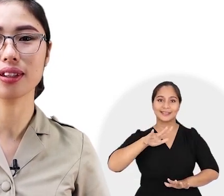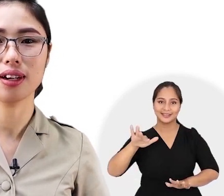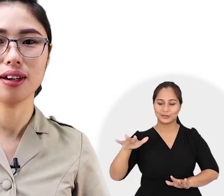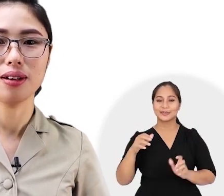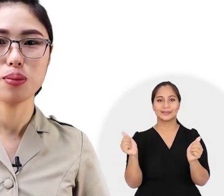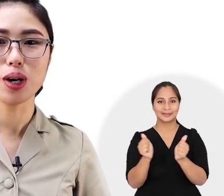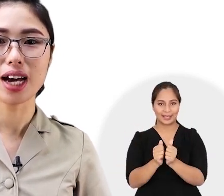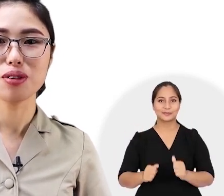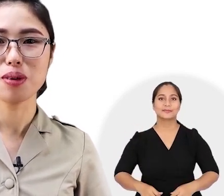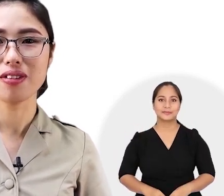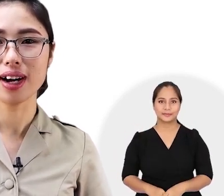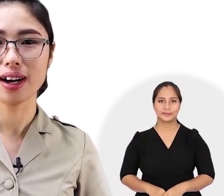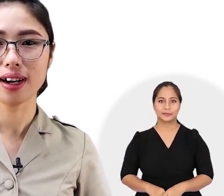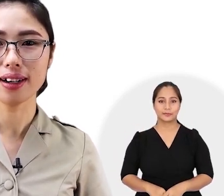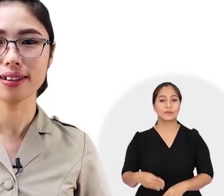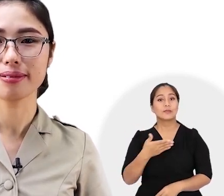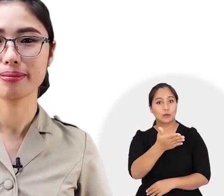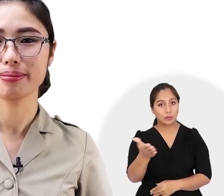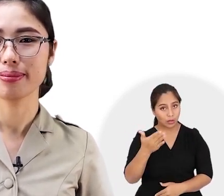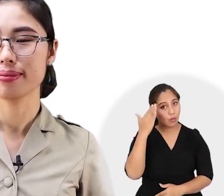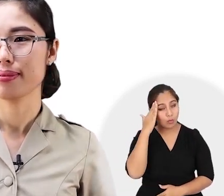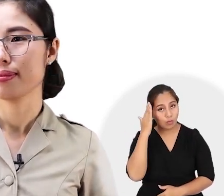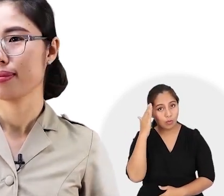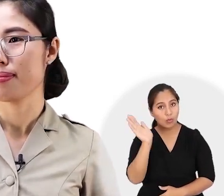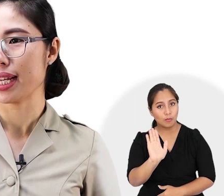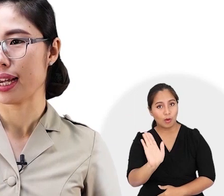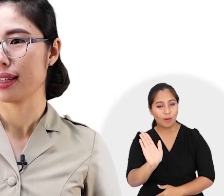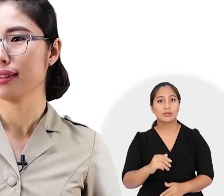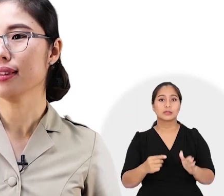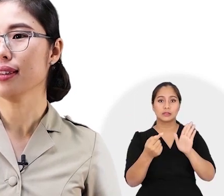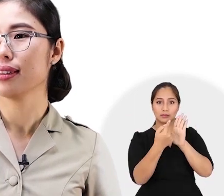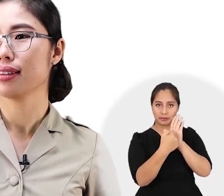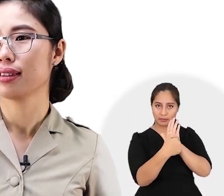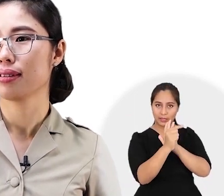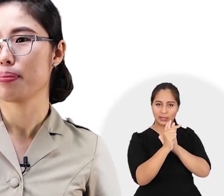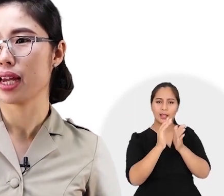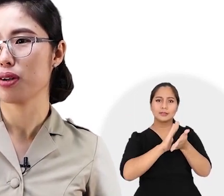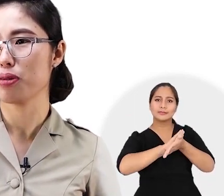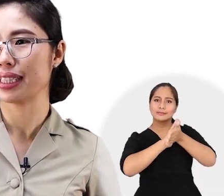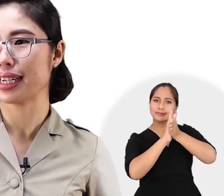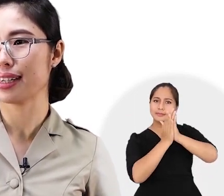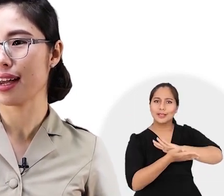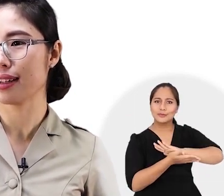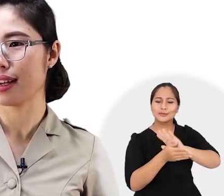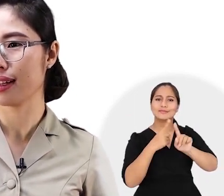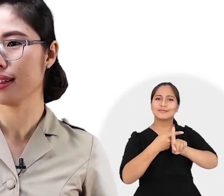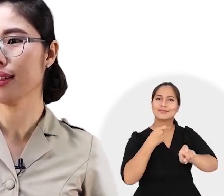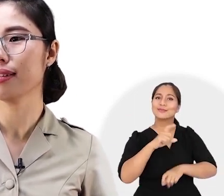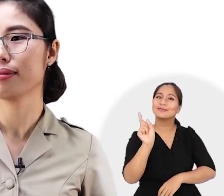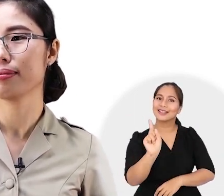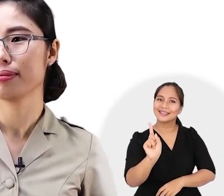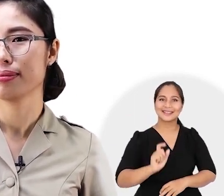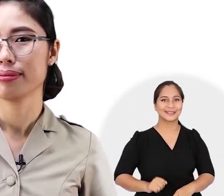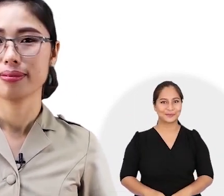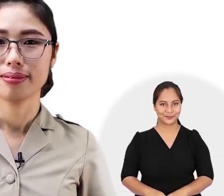ดพวกหลานฮู้บ่ว่าไม้กันเปลี่ยนฮู้มาจากสระใด